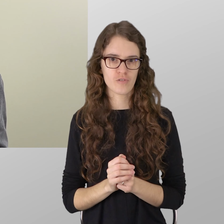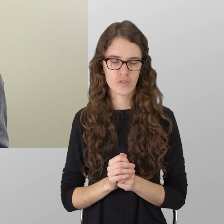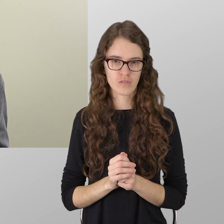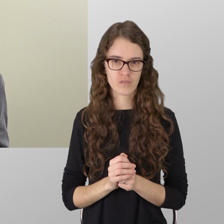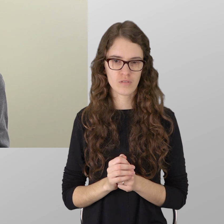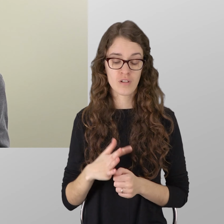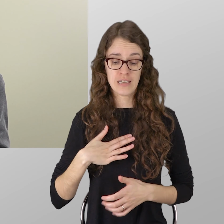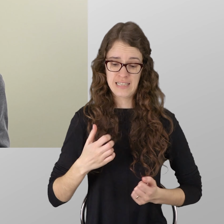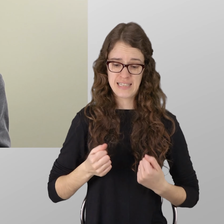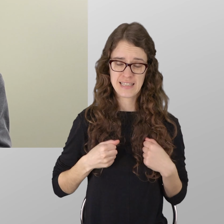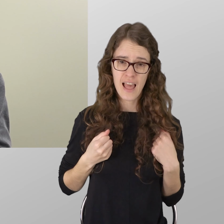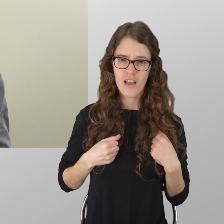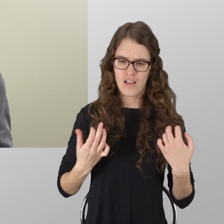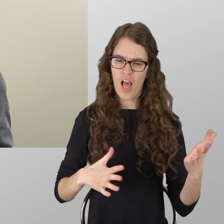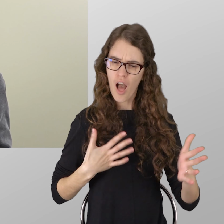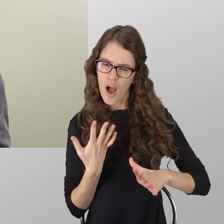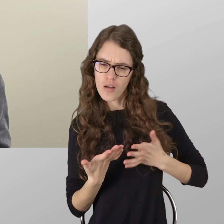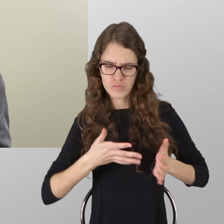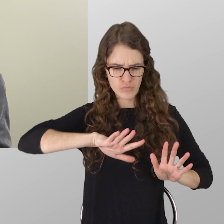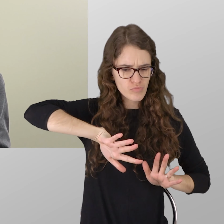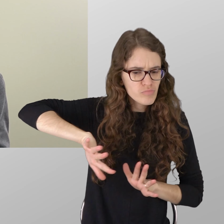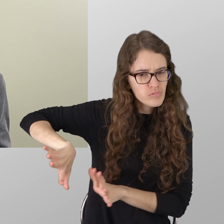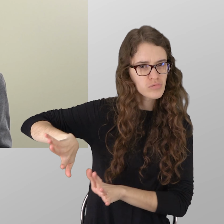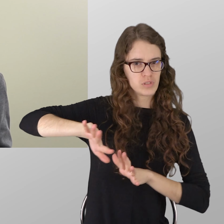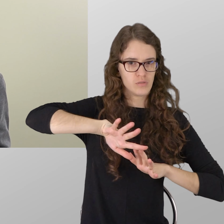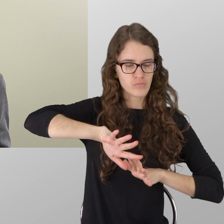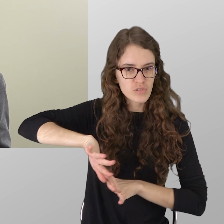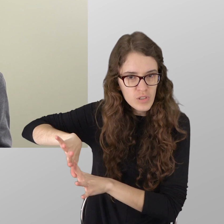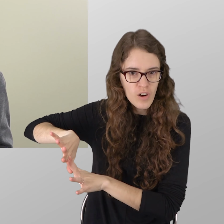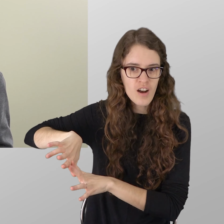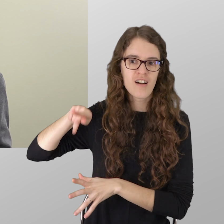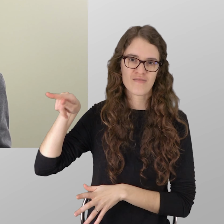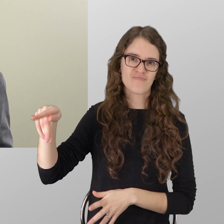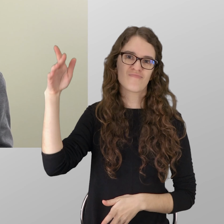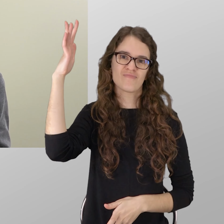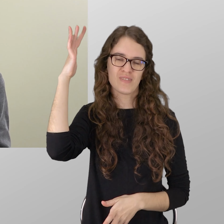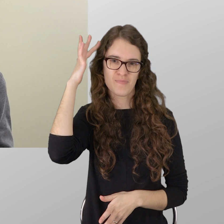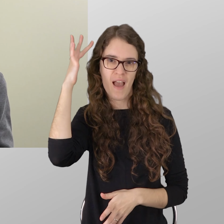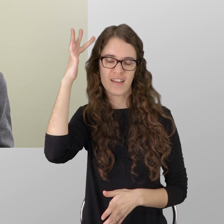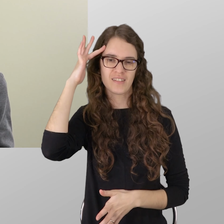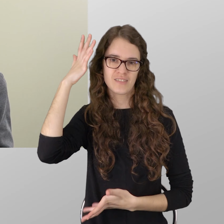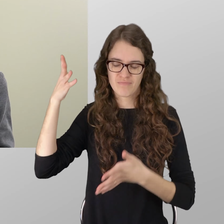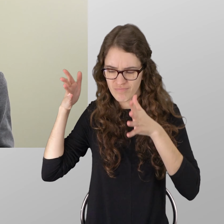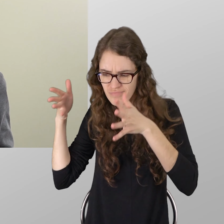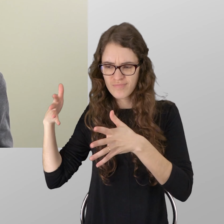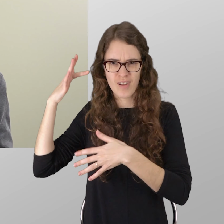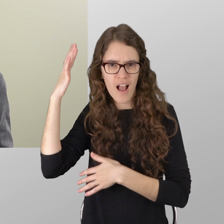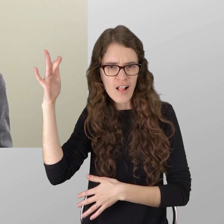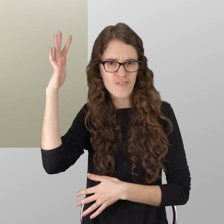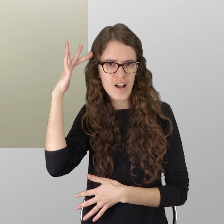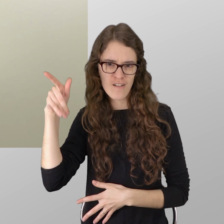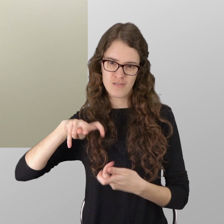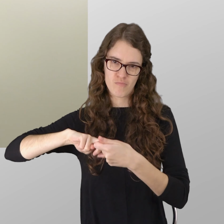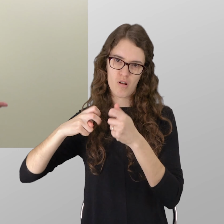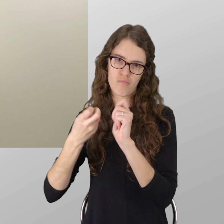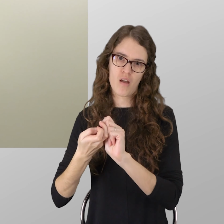vengiame, tikėdamėsi ir pasitengitam į greitesnių rezultatų, tuo ilgiau šios problemos užsitėse.